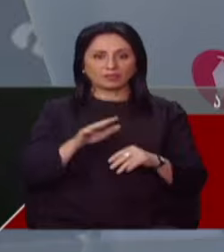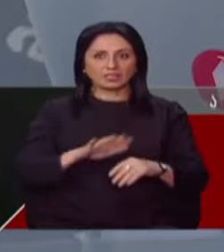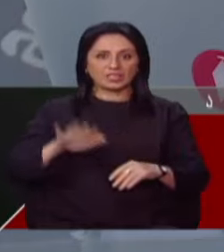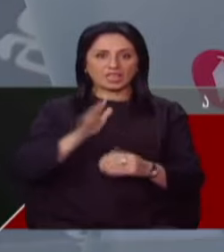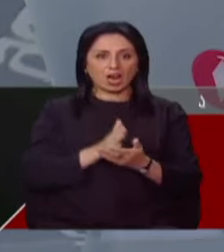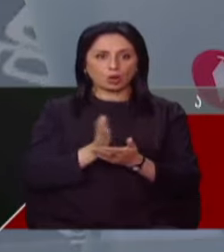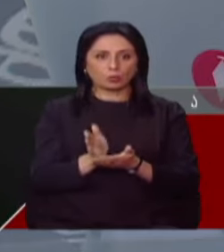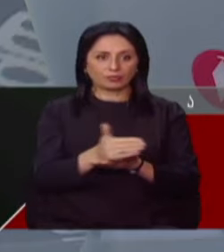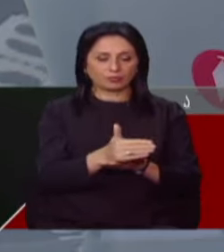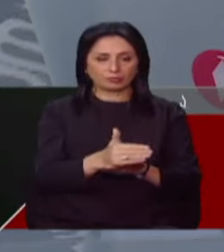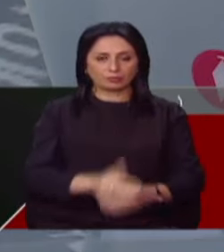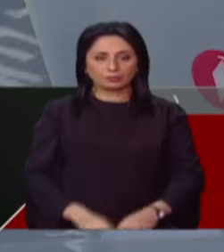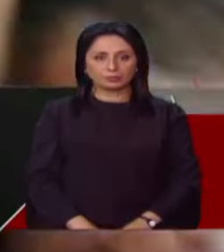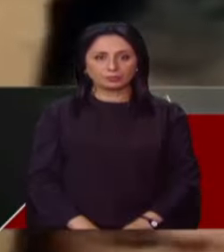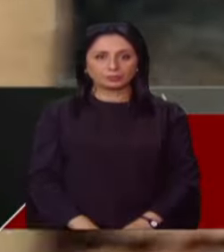საგარეო კურსის ცვლილებაა.